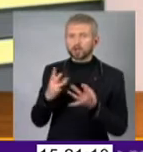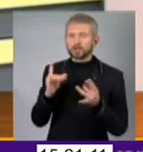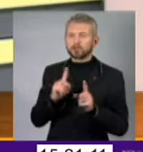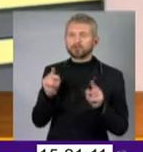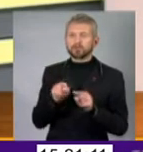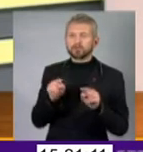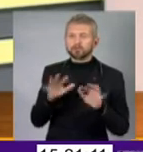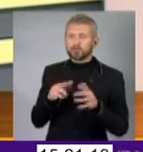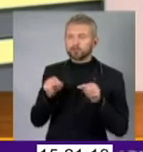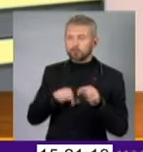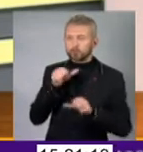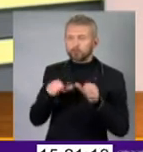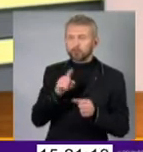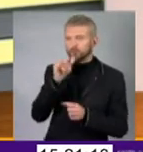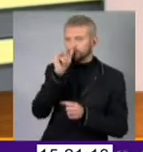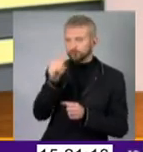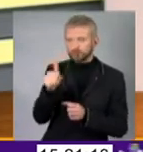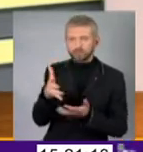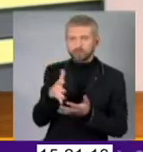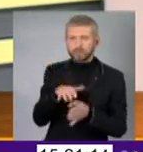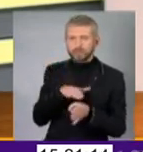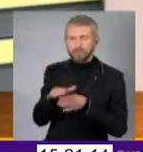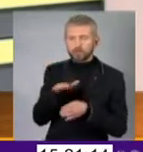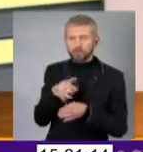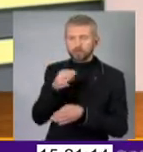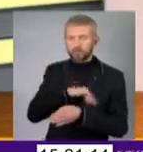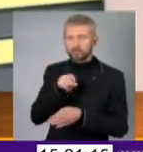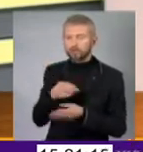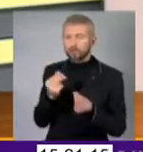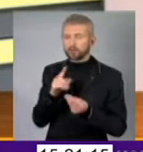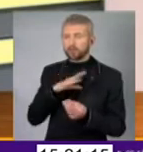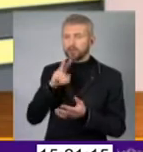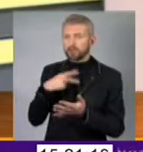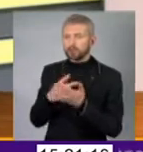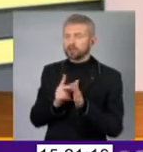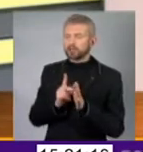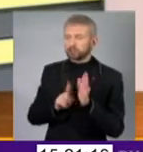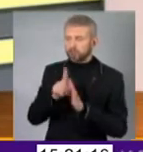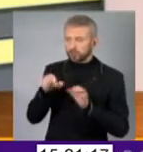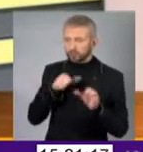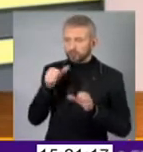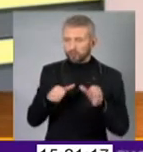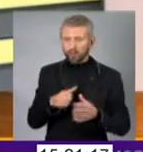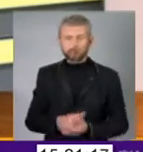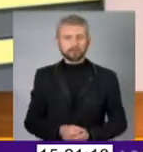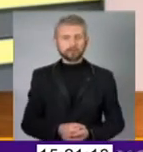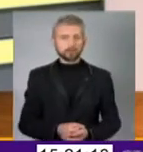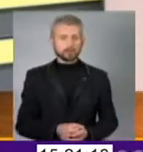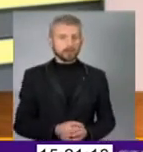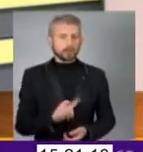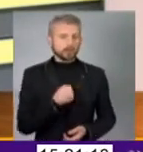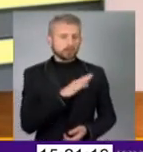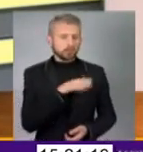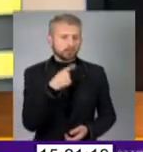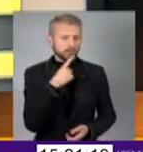цьому році, що не дало змогу реалізувати ті кошти, які були передбачені на початку року? Прошу. Дякую. Я би не говорив,